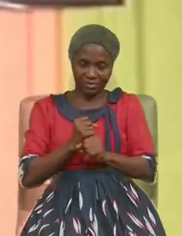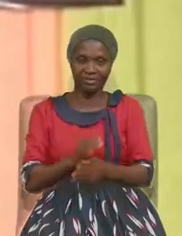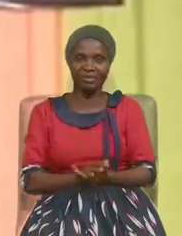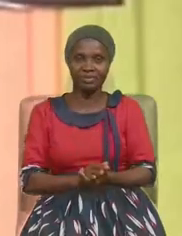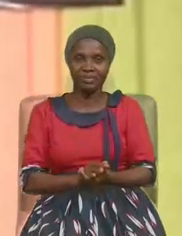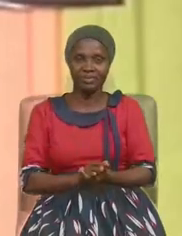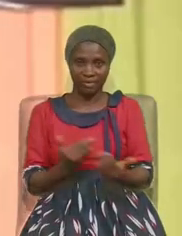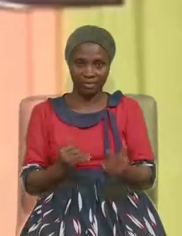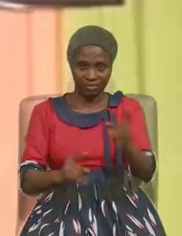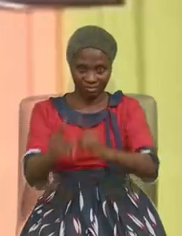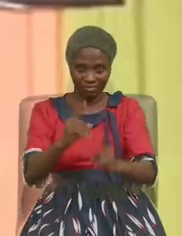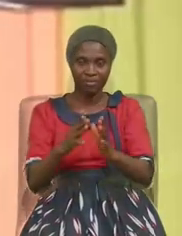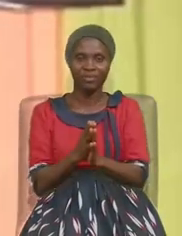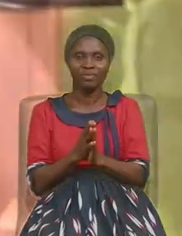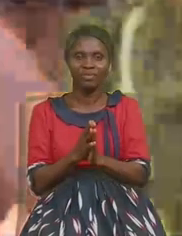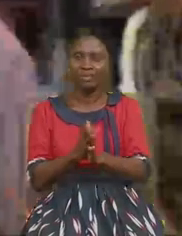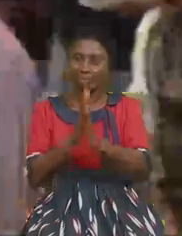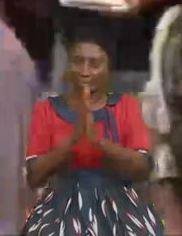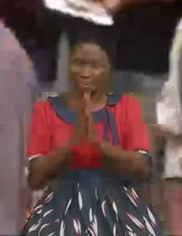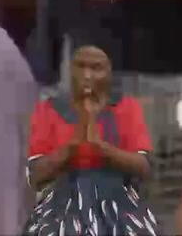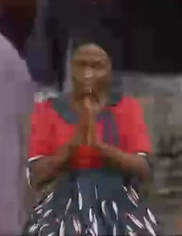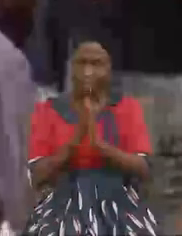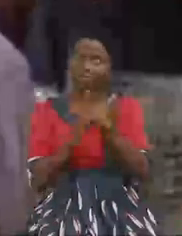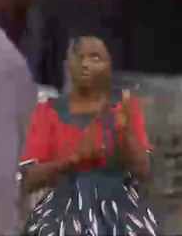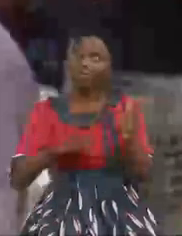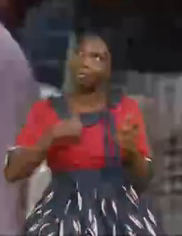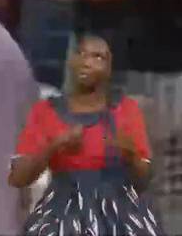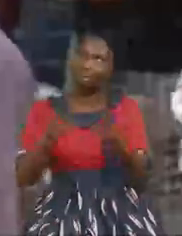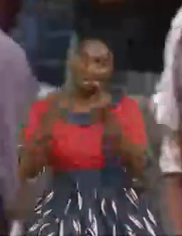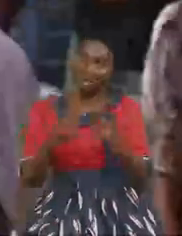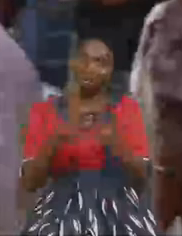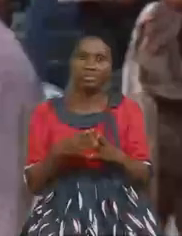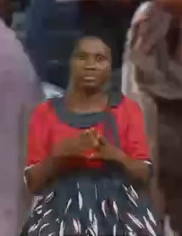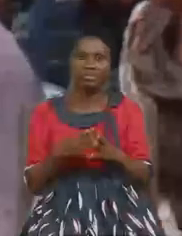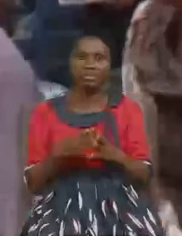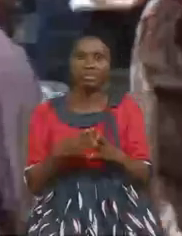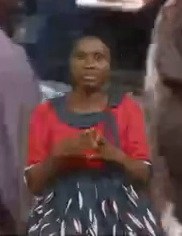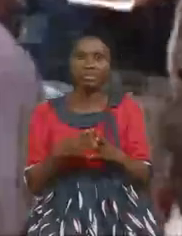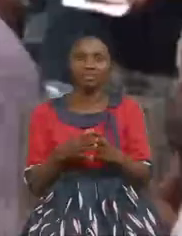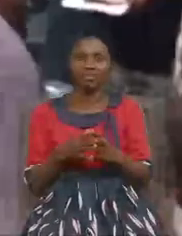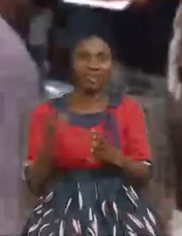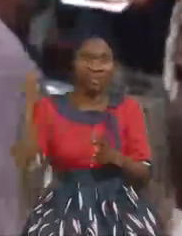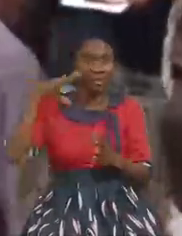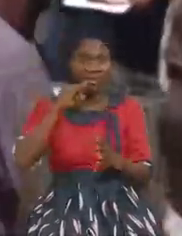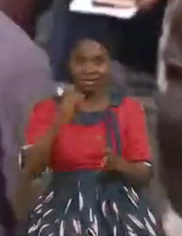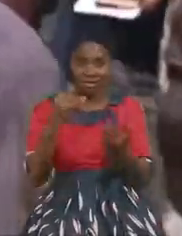Parle au Seigneur. Seigneur, je viens. La grâce est disponible. La force est